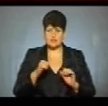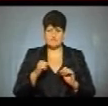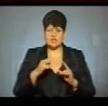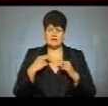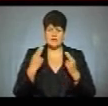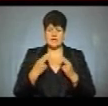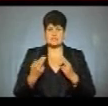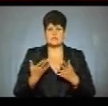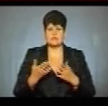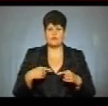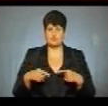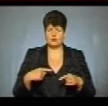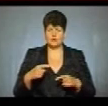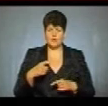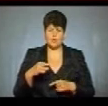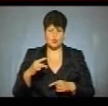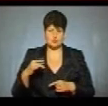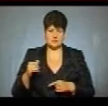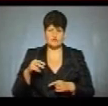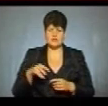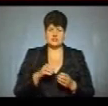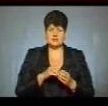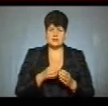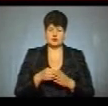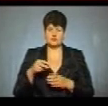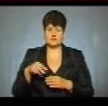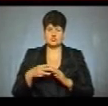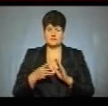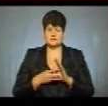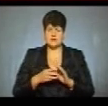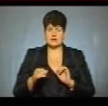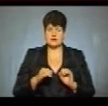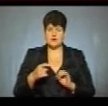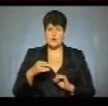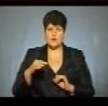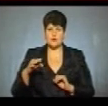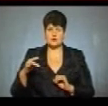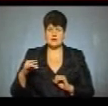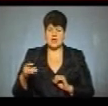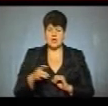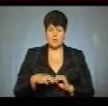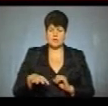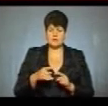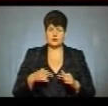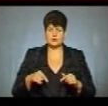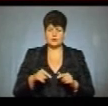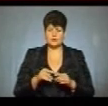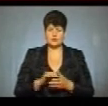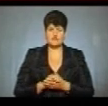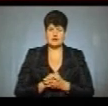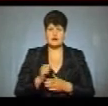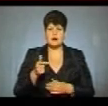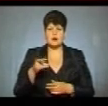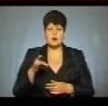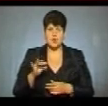Федерації футболу в Хоросткові. З 2010 по 2018 керував Хоростківським регіональним структурним підрозділом товариства